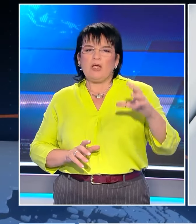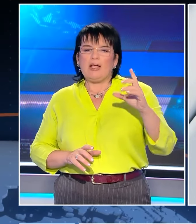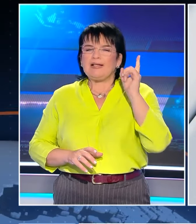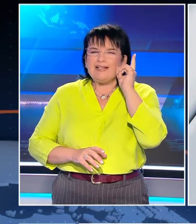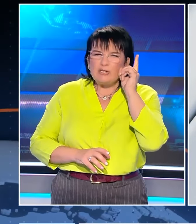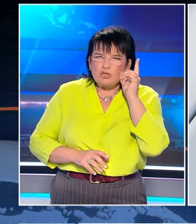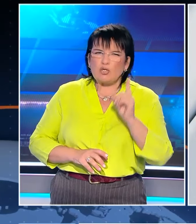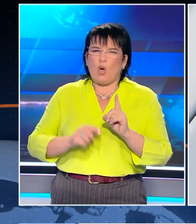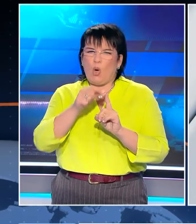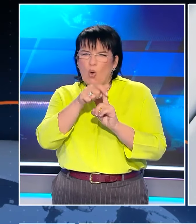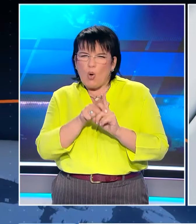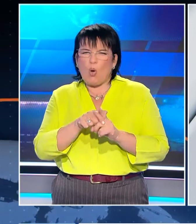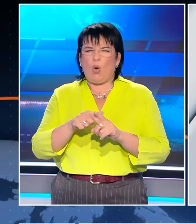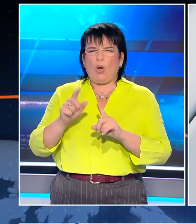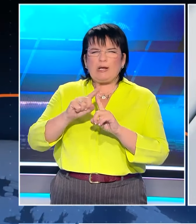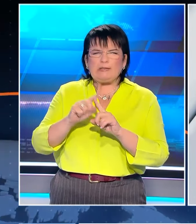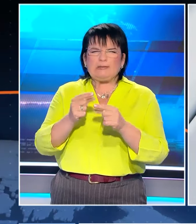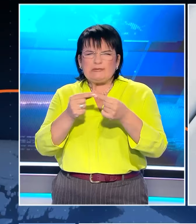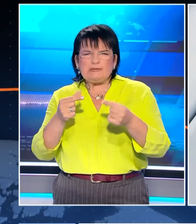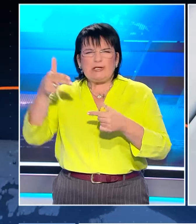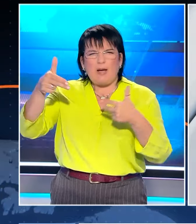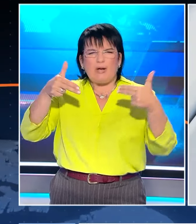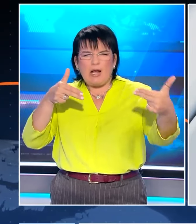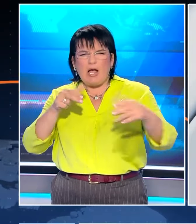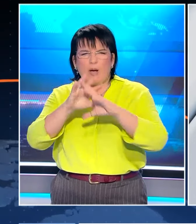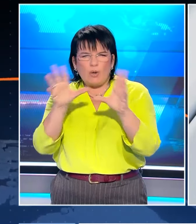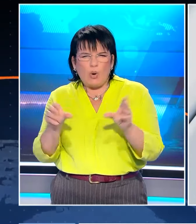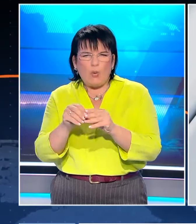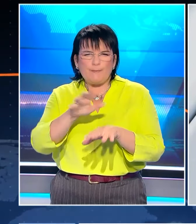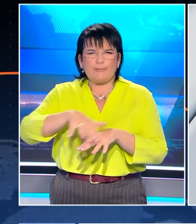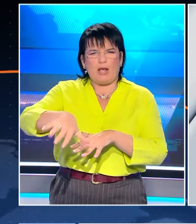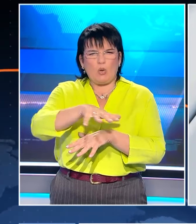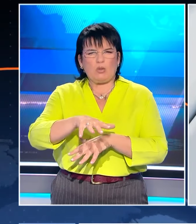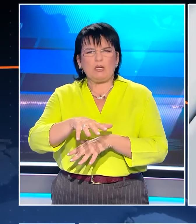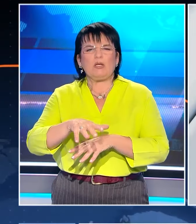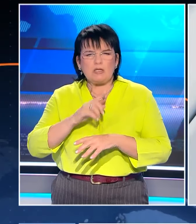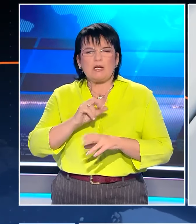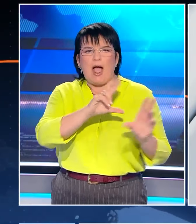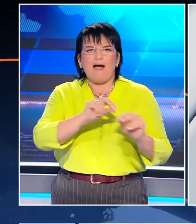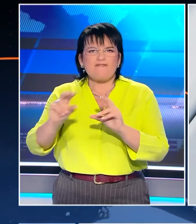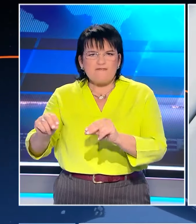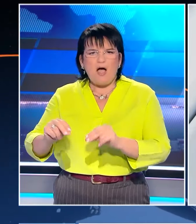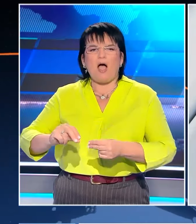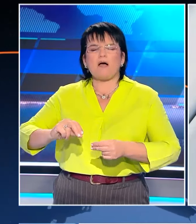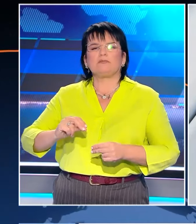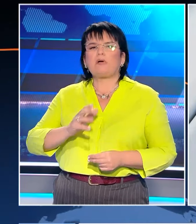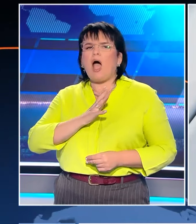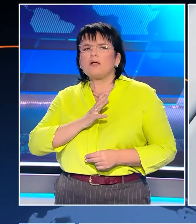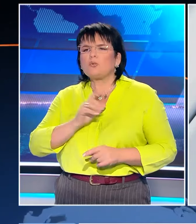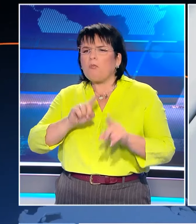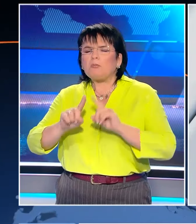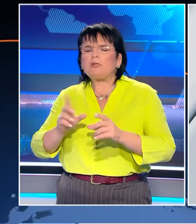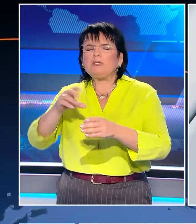τηλεφωνίας, καθώς και από τα τεχνητά μέσα που έχει, από κάμερες της περιοχής, να μπορέσει να ταυτοποιήσει και άλλα άτομα,